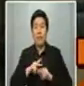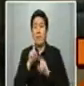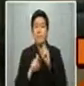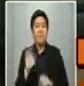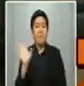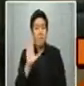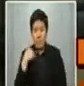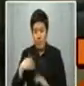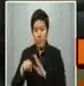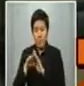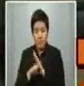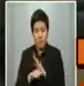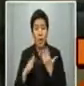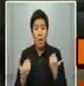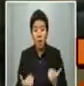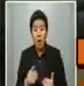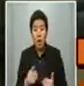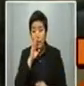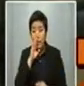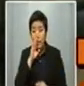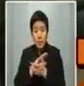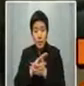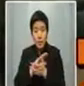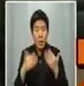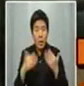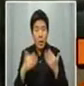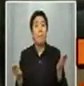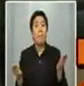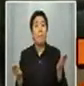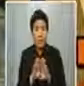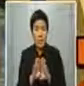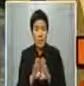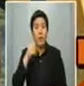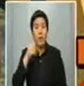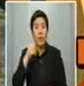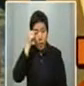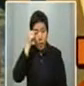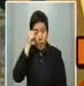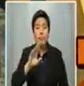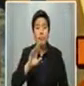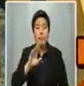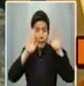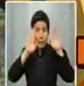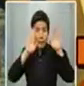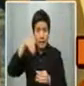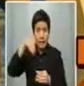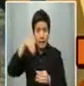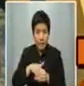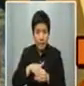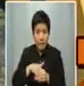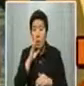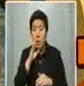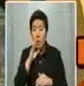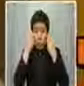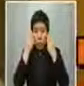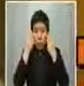ยเป็นกระบวนการนะครับถามเสร็จก็จะมีการแถลงปิดสำนวนจากนั้น3วันต่อมาก็จะมีการโหวตลงมตินะฮะท่านนายก